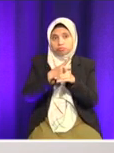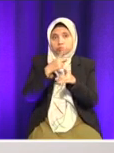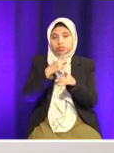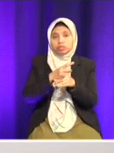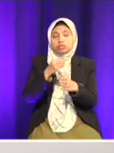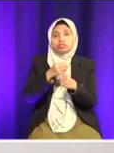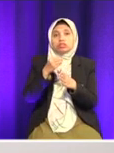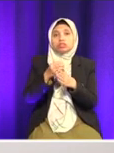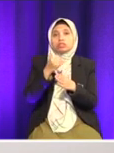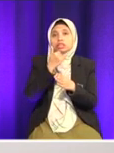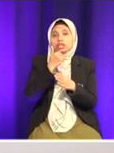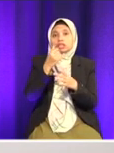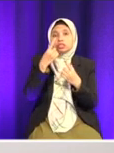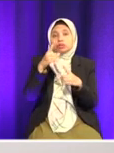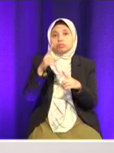oke